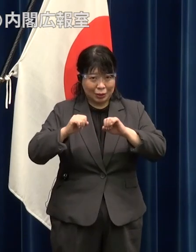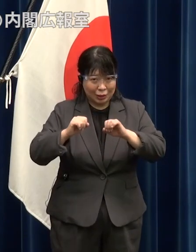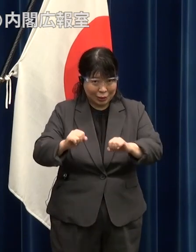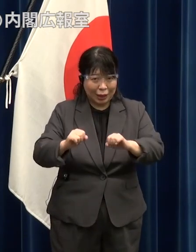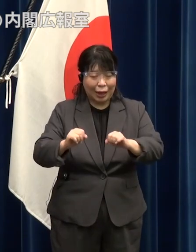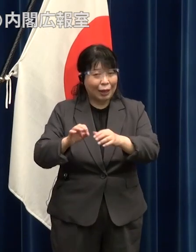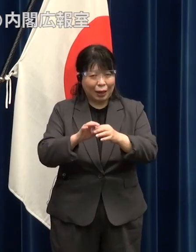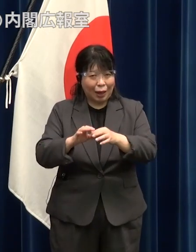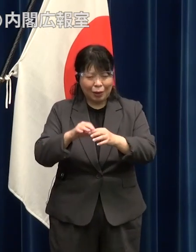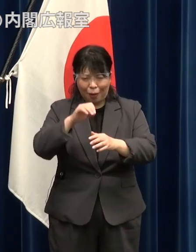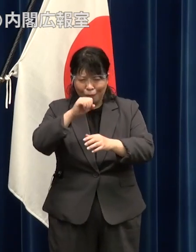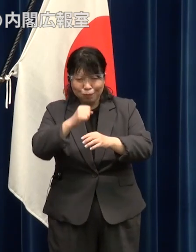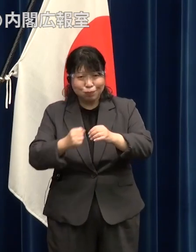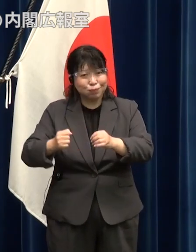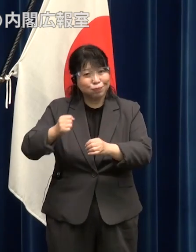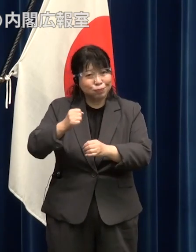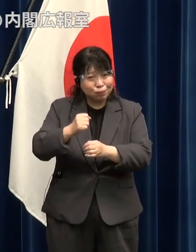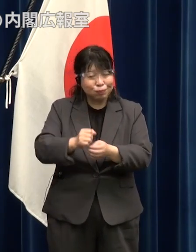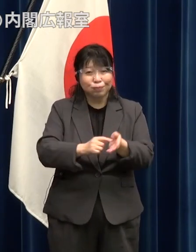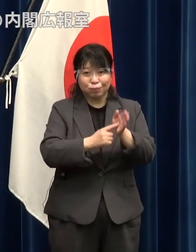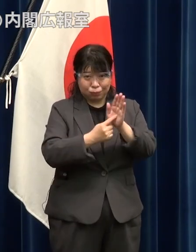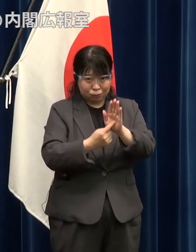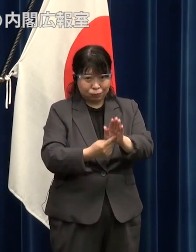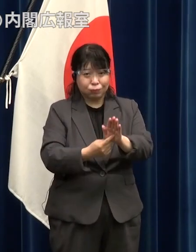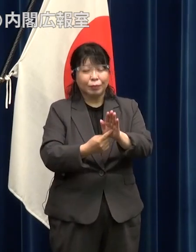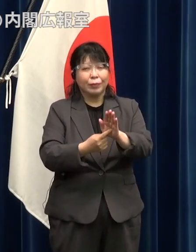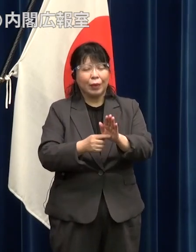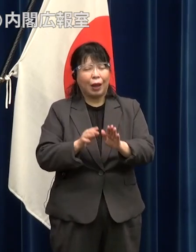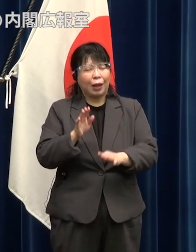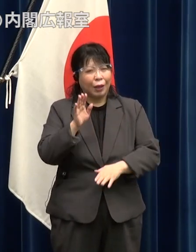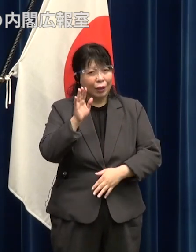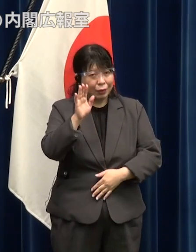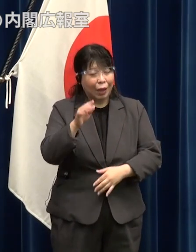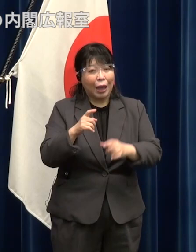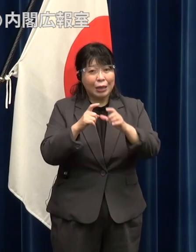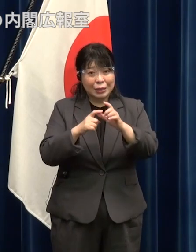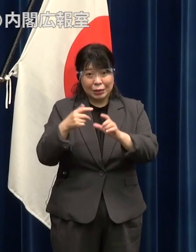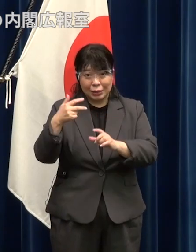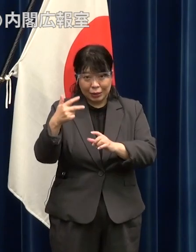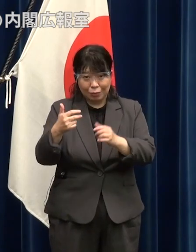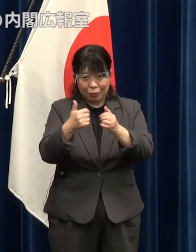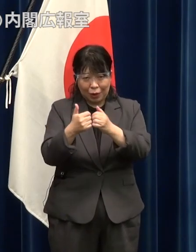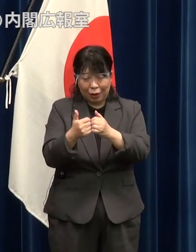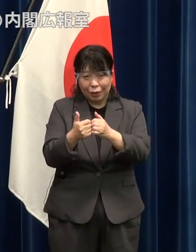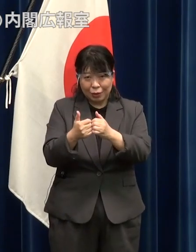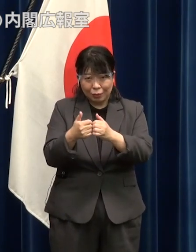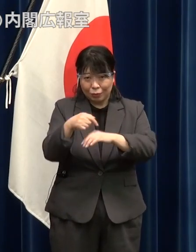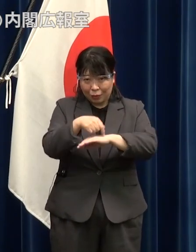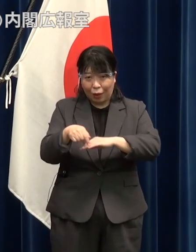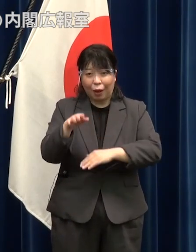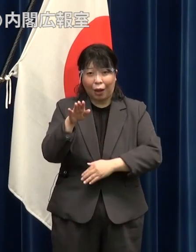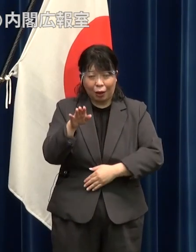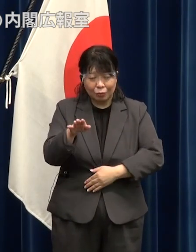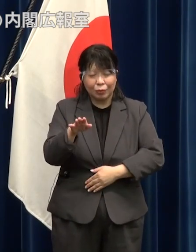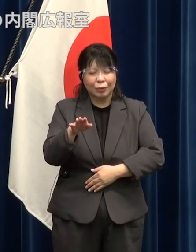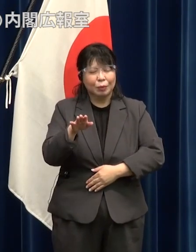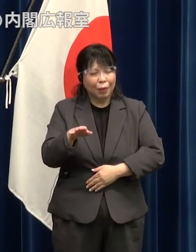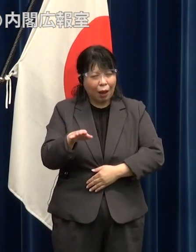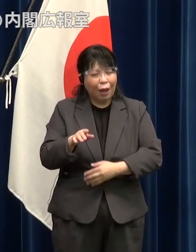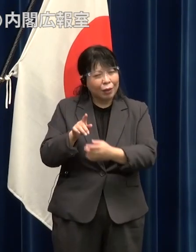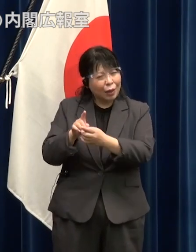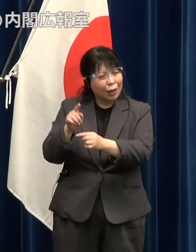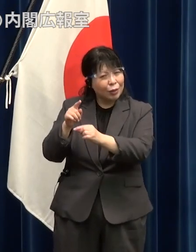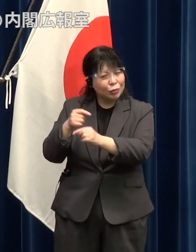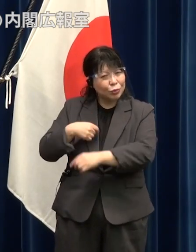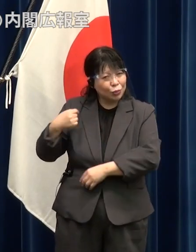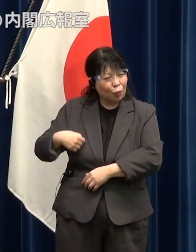。来年 G7 サミットを控える中で、対中戦略をどのように描かれますでしょうか。また総理自身の